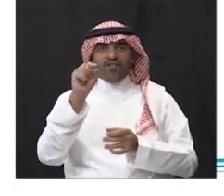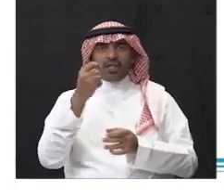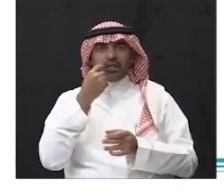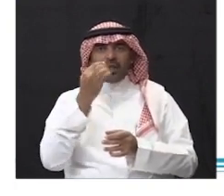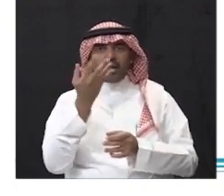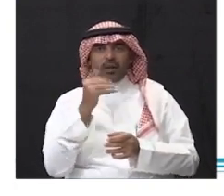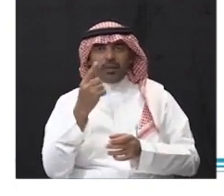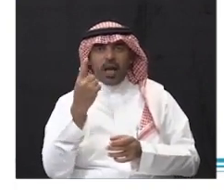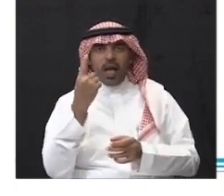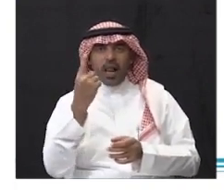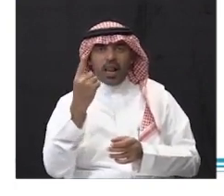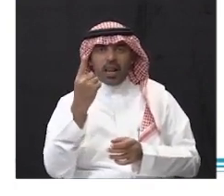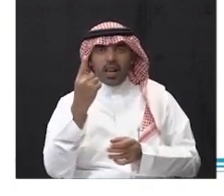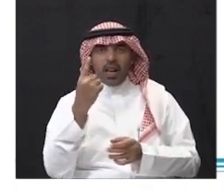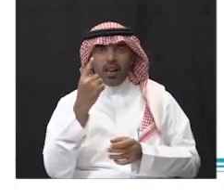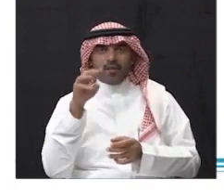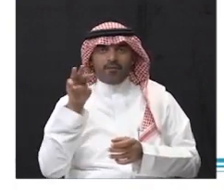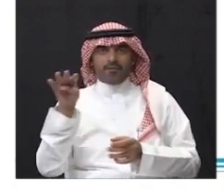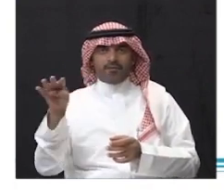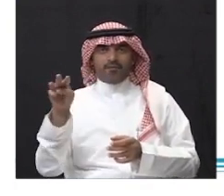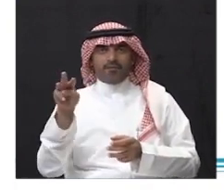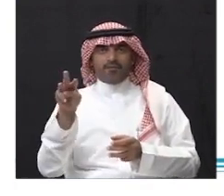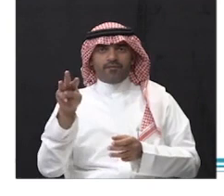للكشوف الجغرافية الإسبانية.